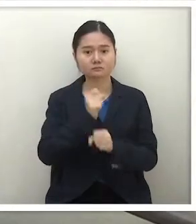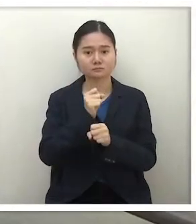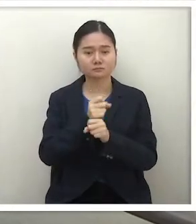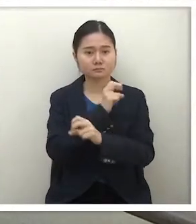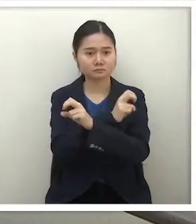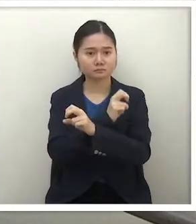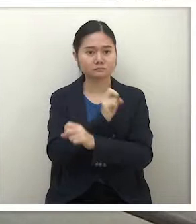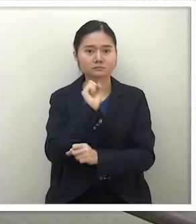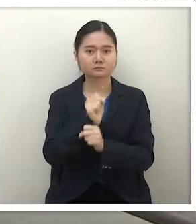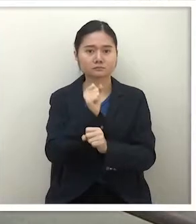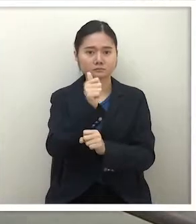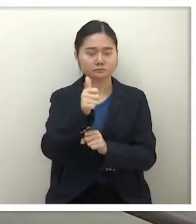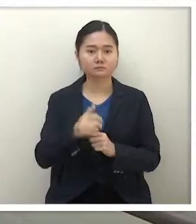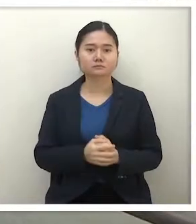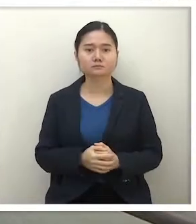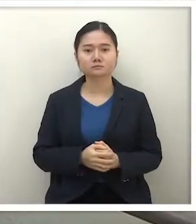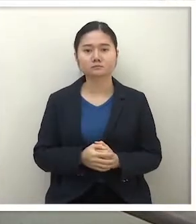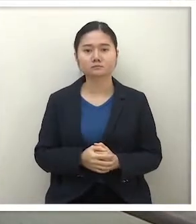ใส่กระดูกได้ซึ่ง